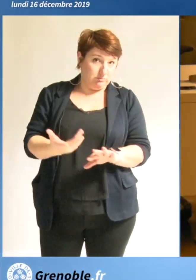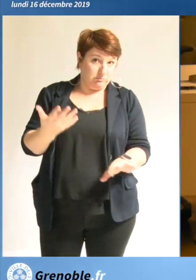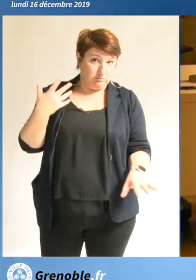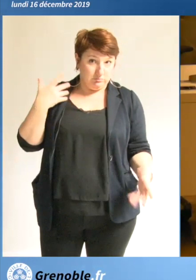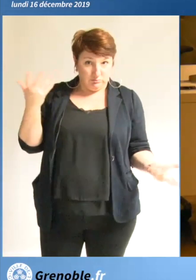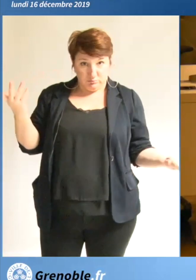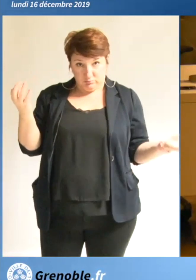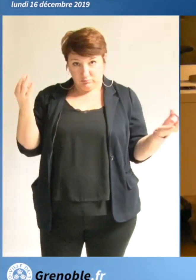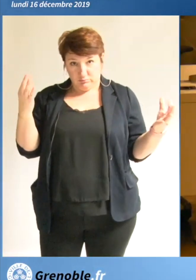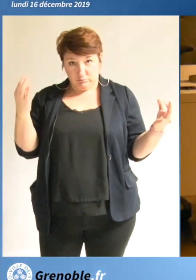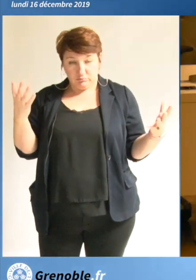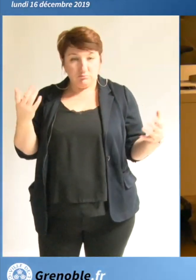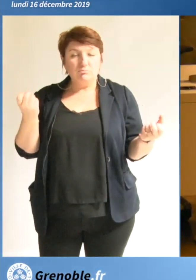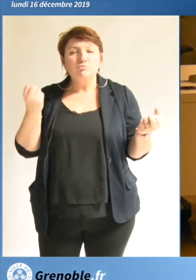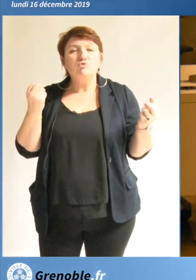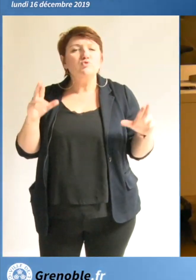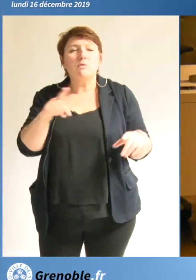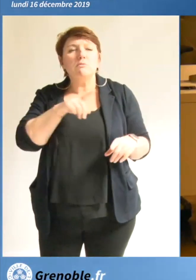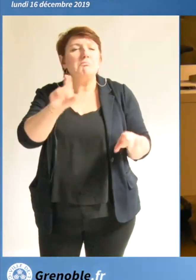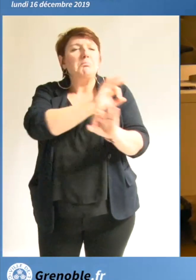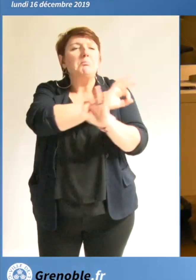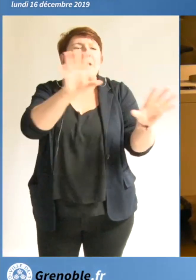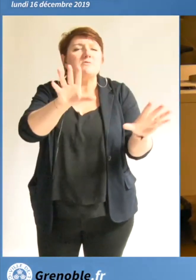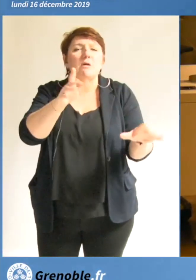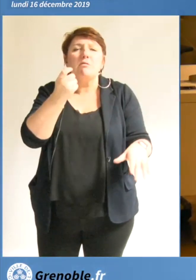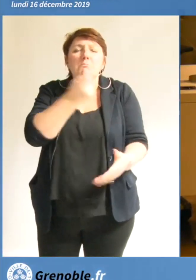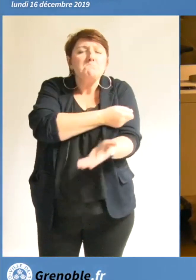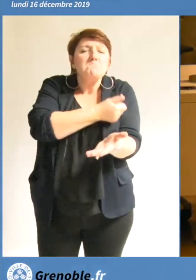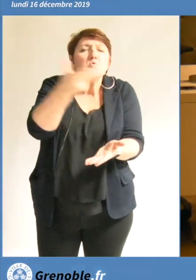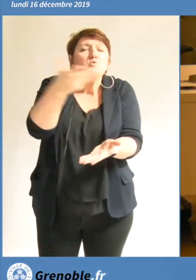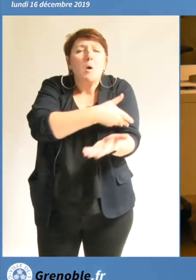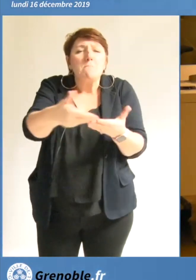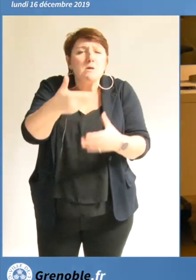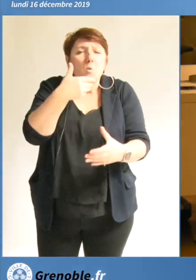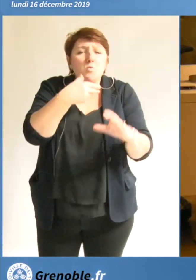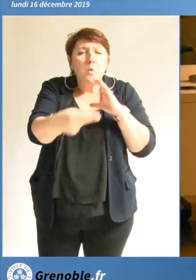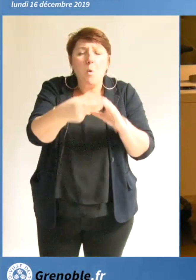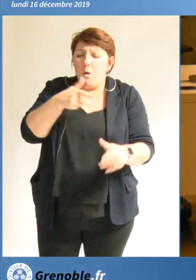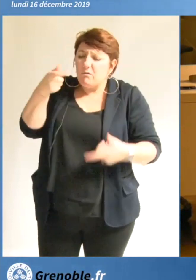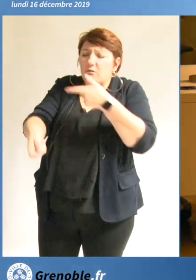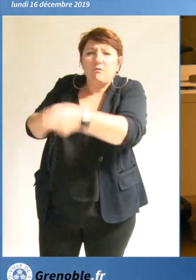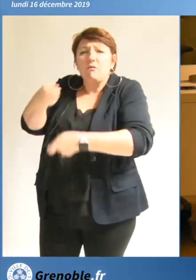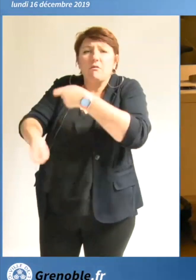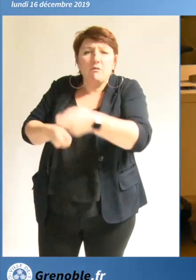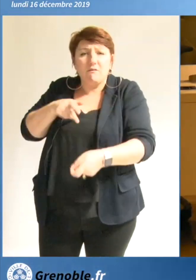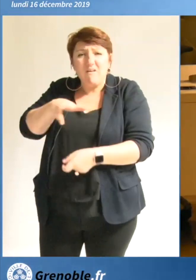l'utiliser. C'est évidemment exclu. Personne ne va mettre des millions d'euros pour rebâtir cette